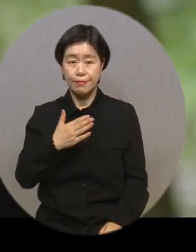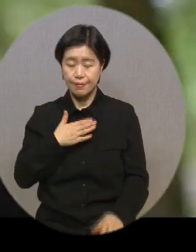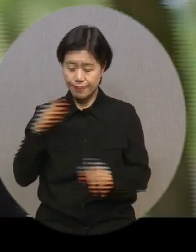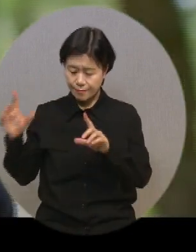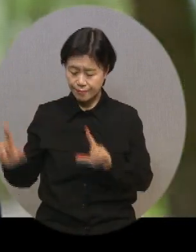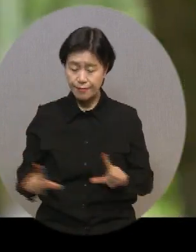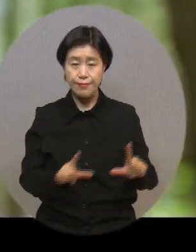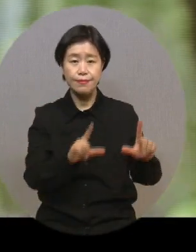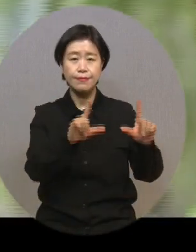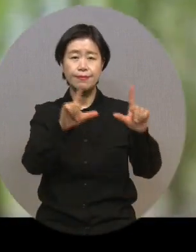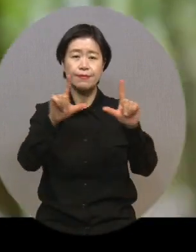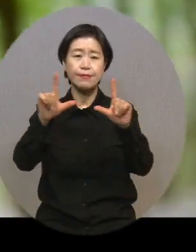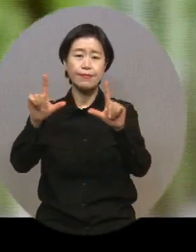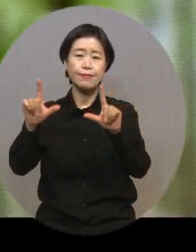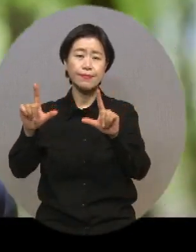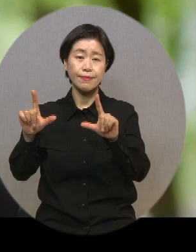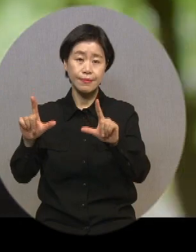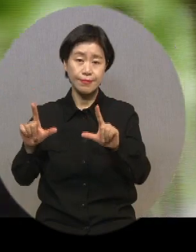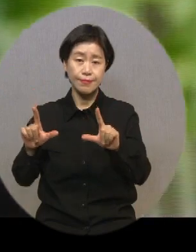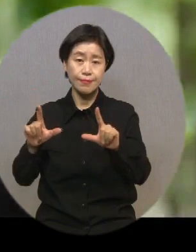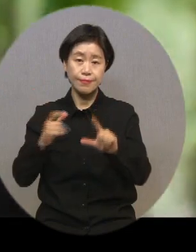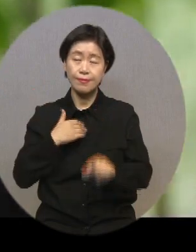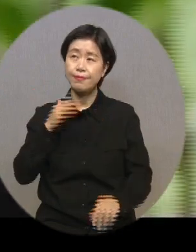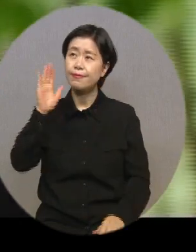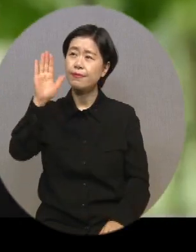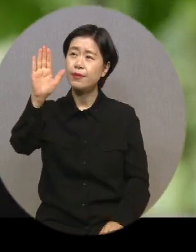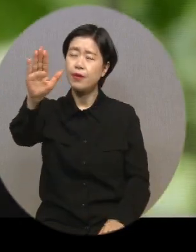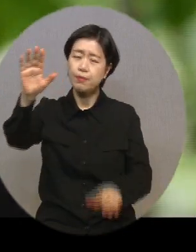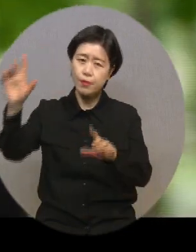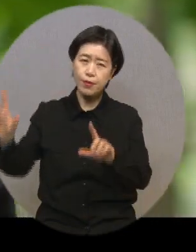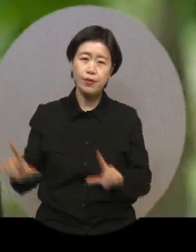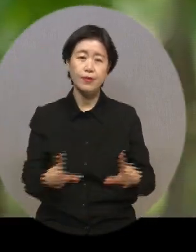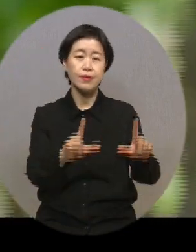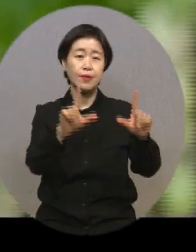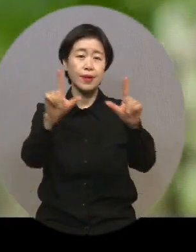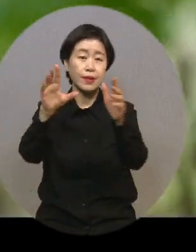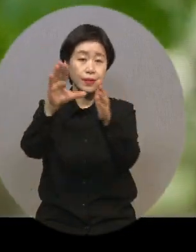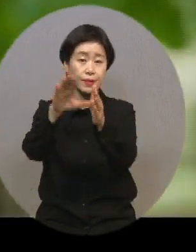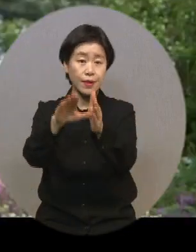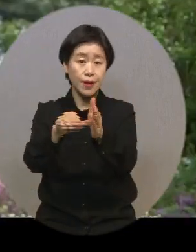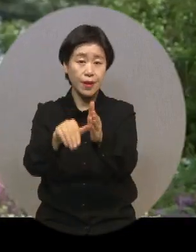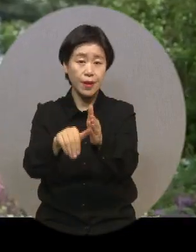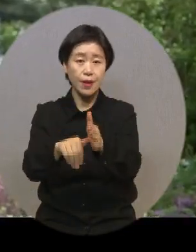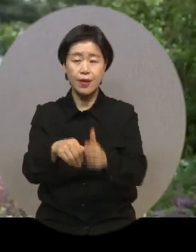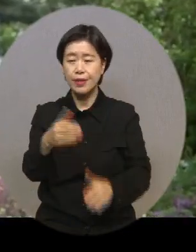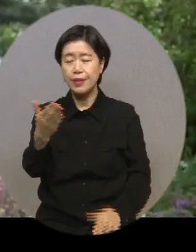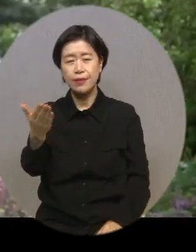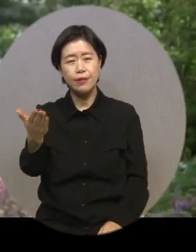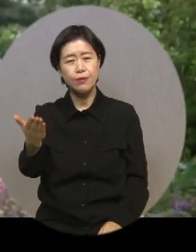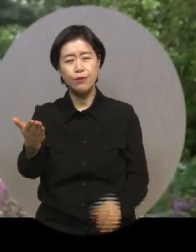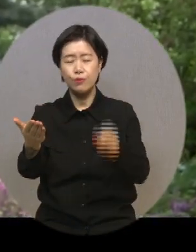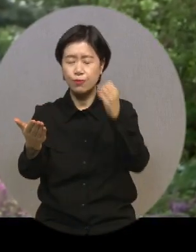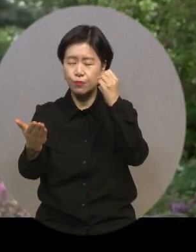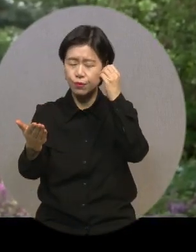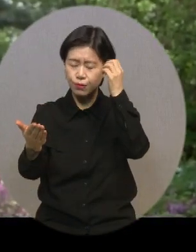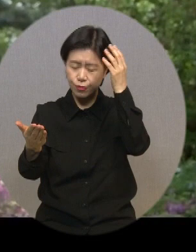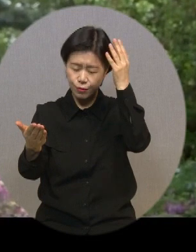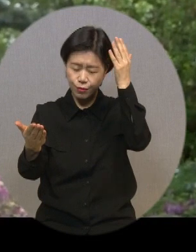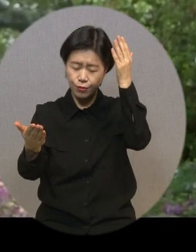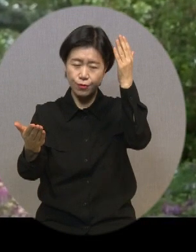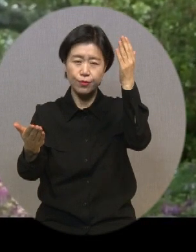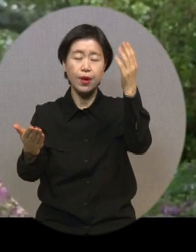내가 살아온 날에 내가 살아갈 날에 잊을 수